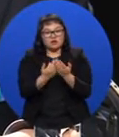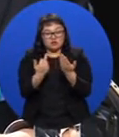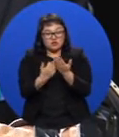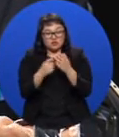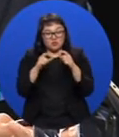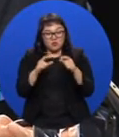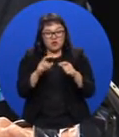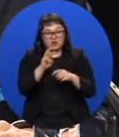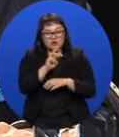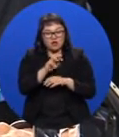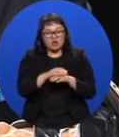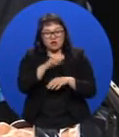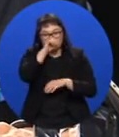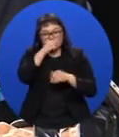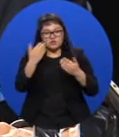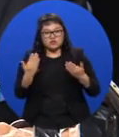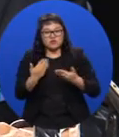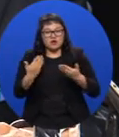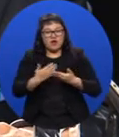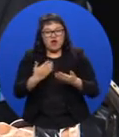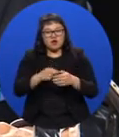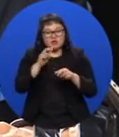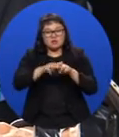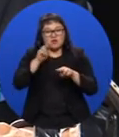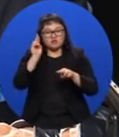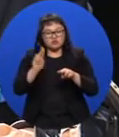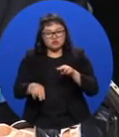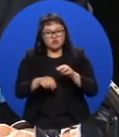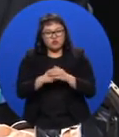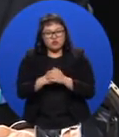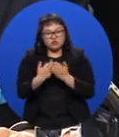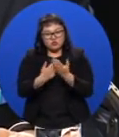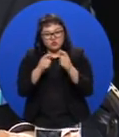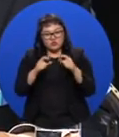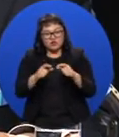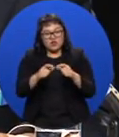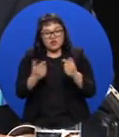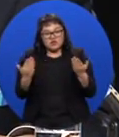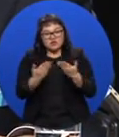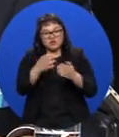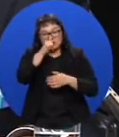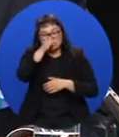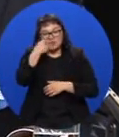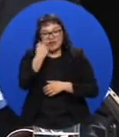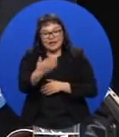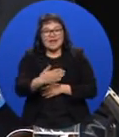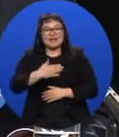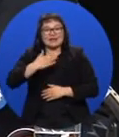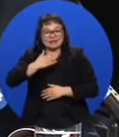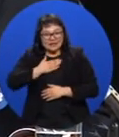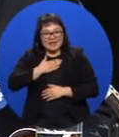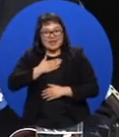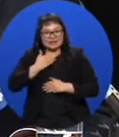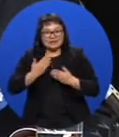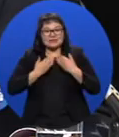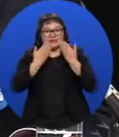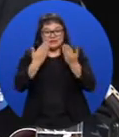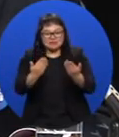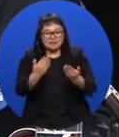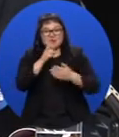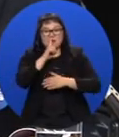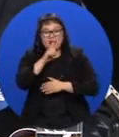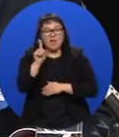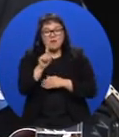중반 좋은 직장 놔두고 제주도 내려왔는데 그런 직장 있겠습니까? 아니 그래서 잠깐만요. 제가 드리는 말씀은 잠깐 있어 보세요. 제가